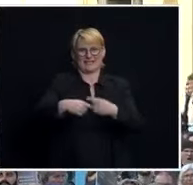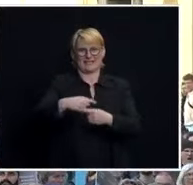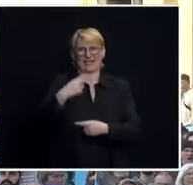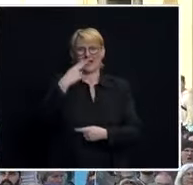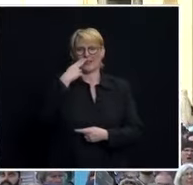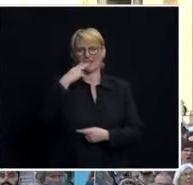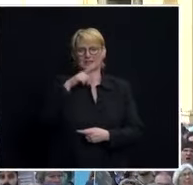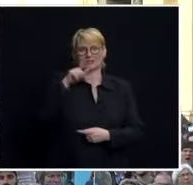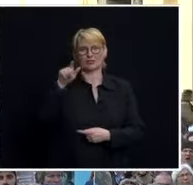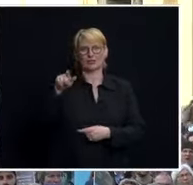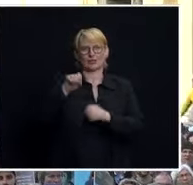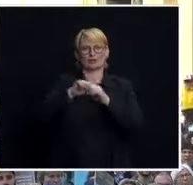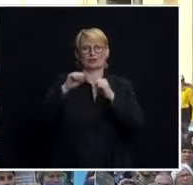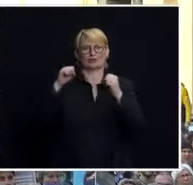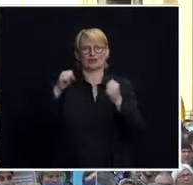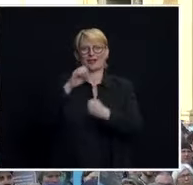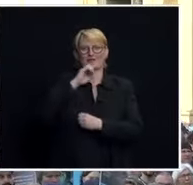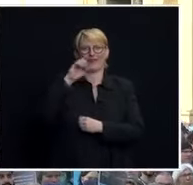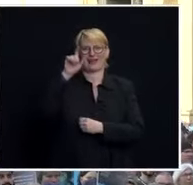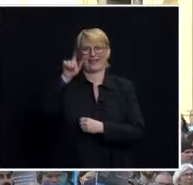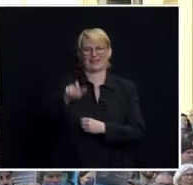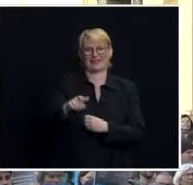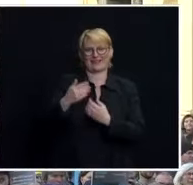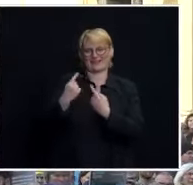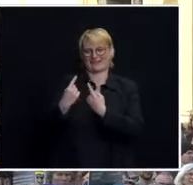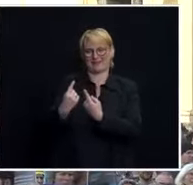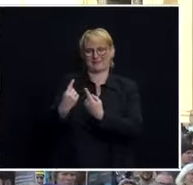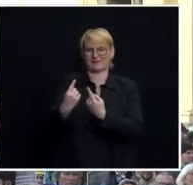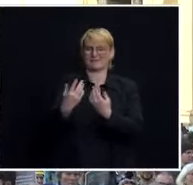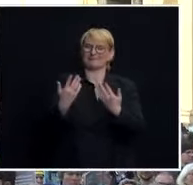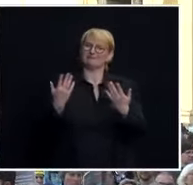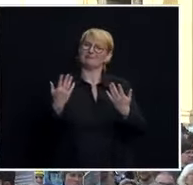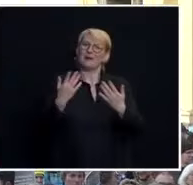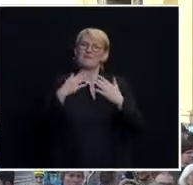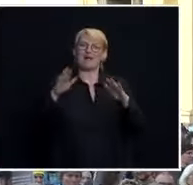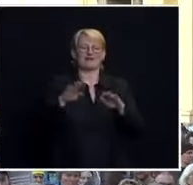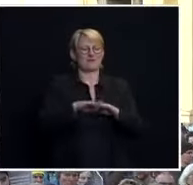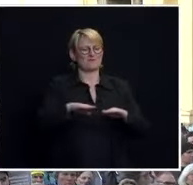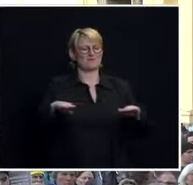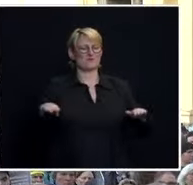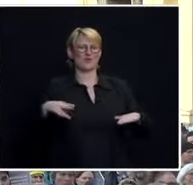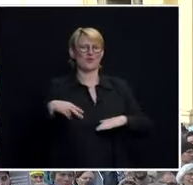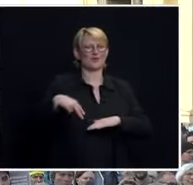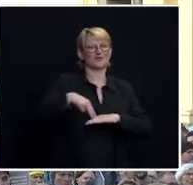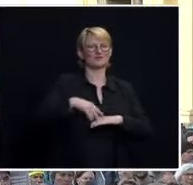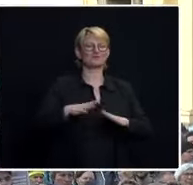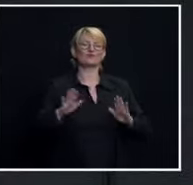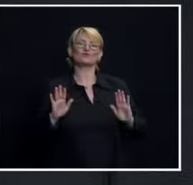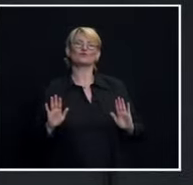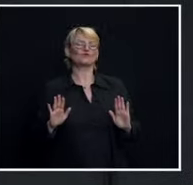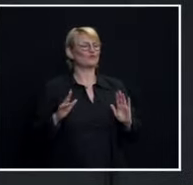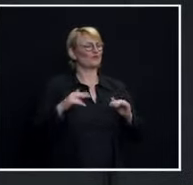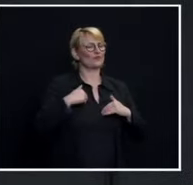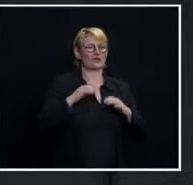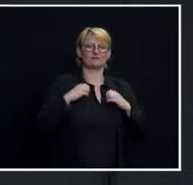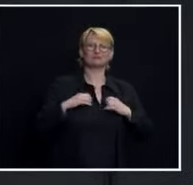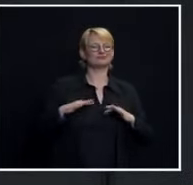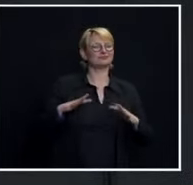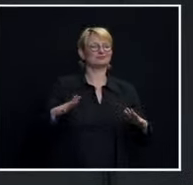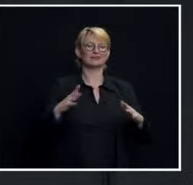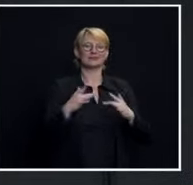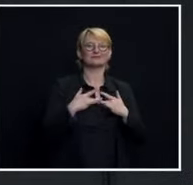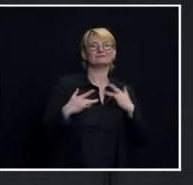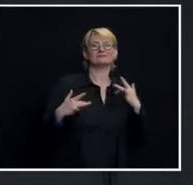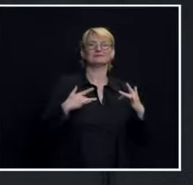Hochverräter Hitler vielmehr eine exklusive Bühne geboten, auf der er sich äußerst wirkungsvoll in